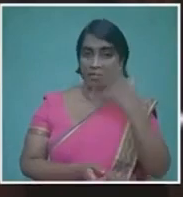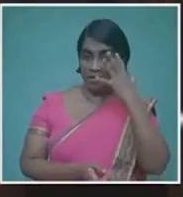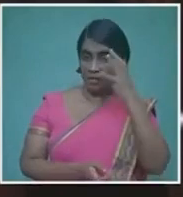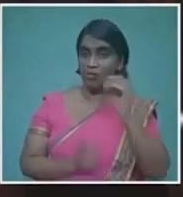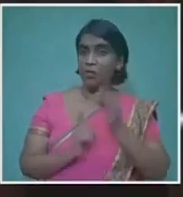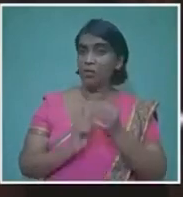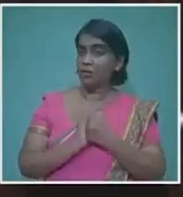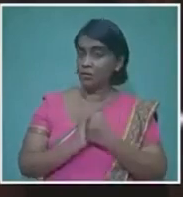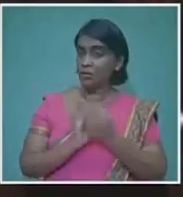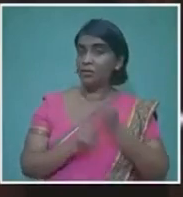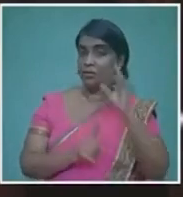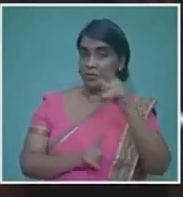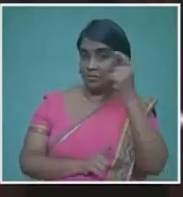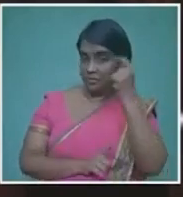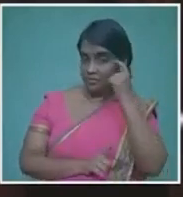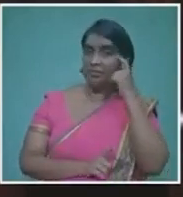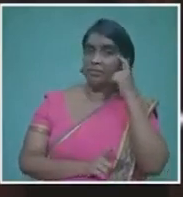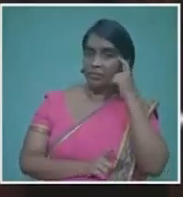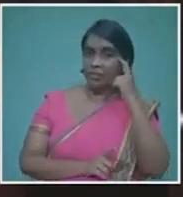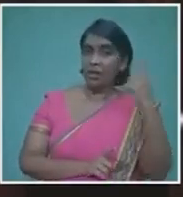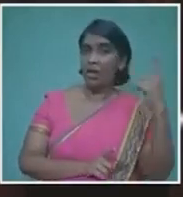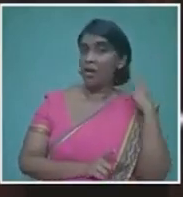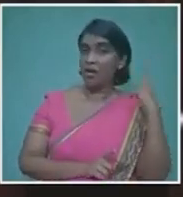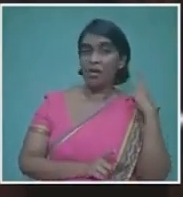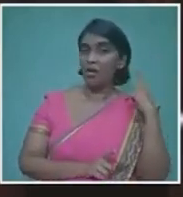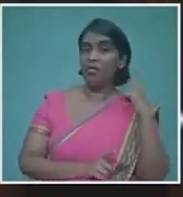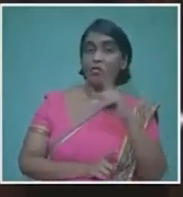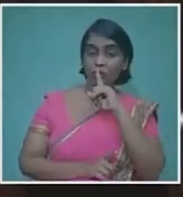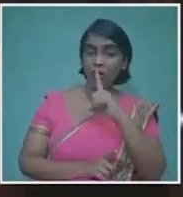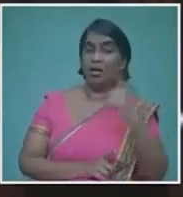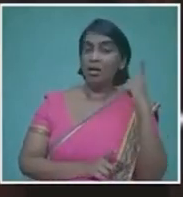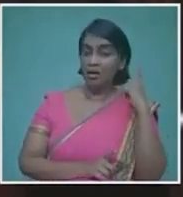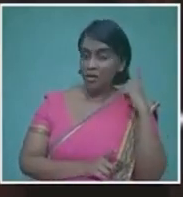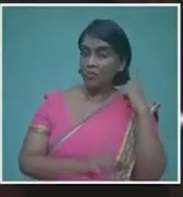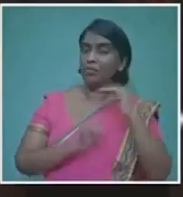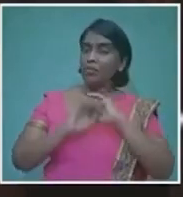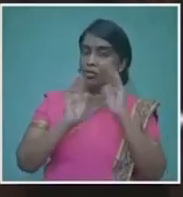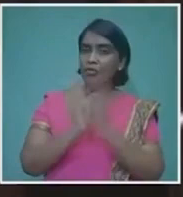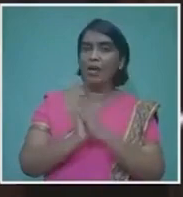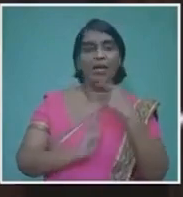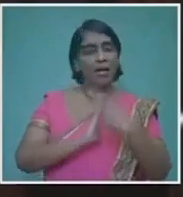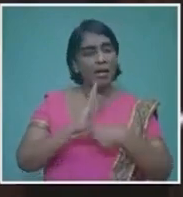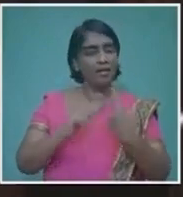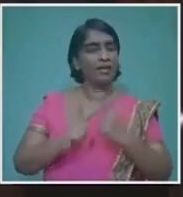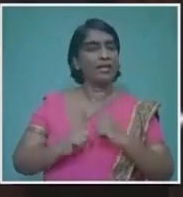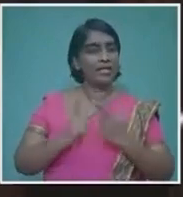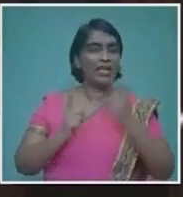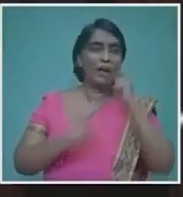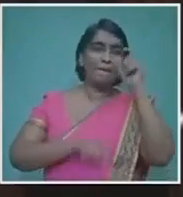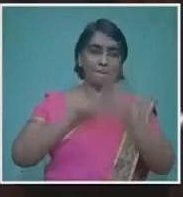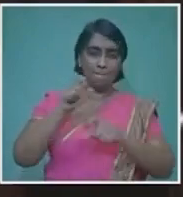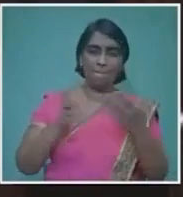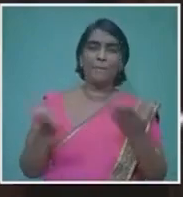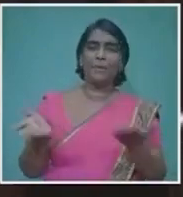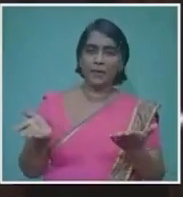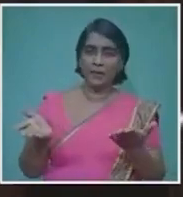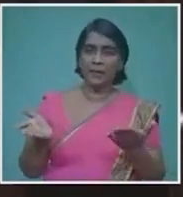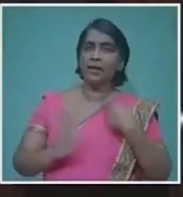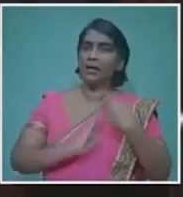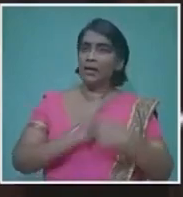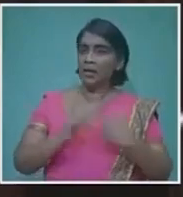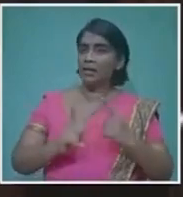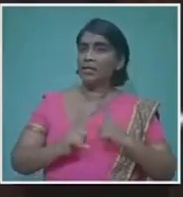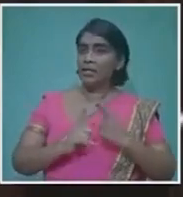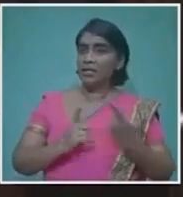අපේ ගරු ජනාධිපතිතුමා දැනගන්න ඕනේ යුද හමුදාව කියන්නේ ආරක්ෂක අංශ කියන්නේ මේ ලංකාවේ ජීවත් වෙන ජනතාව තමයි. මේ